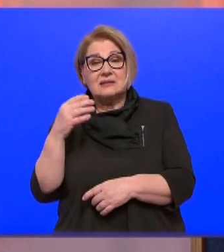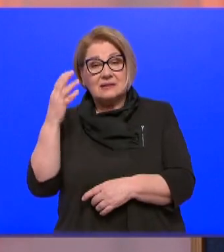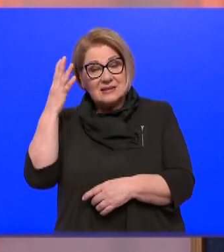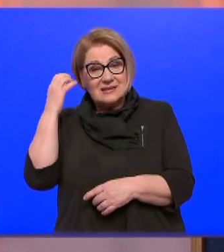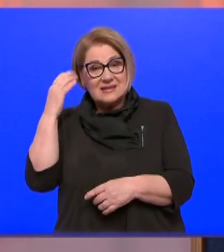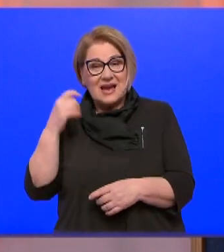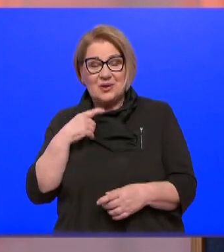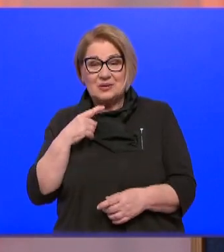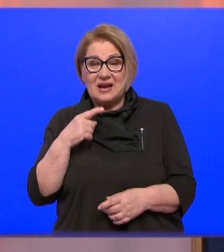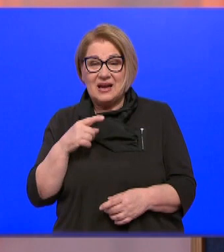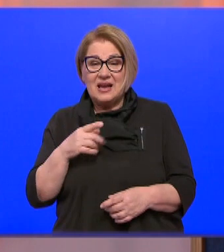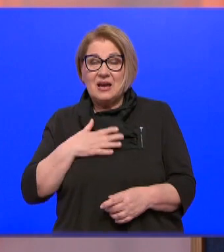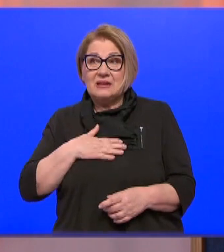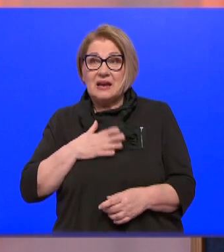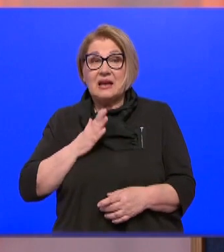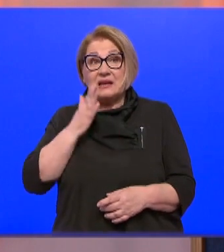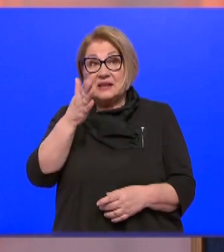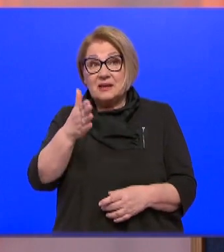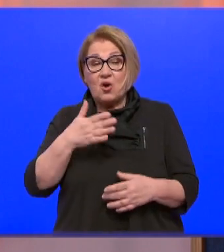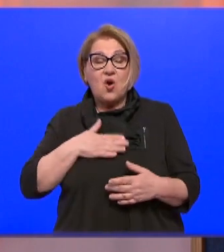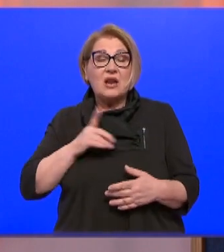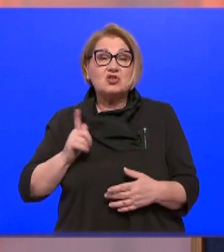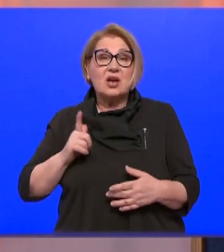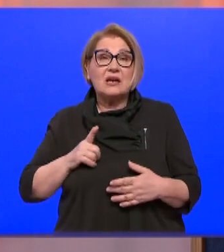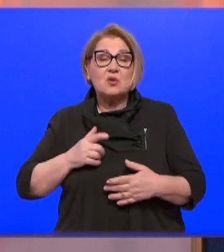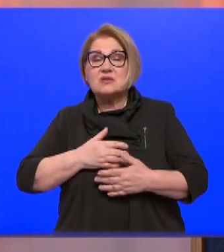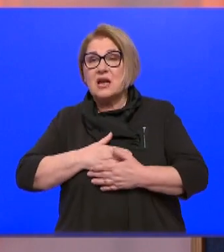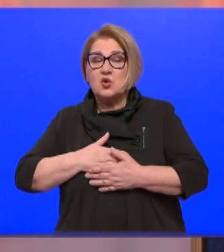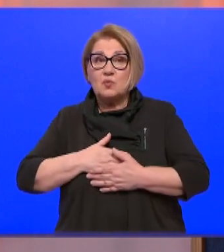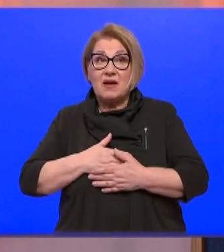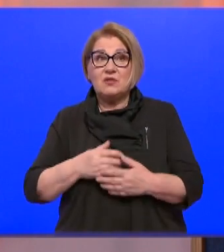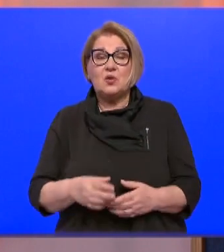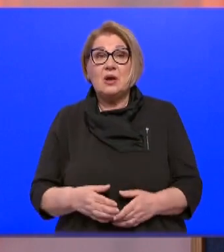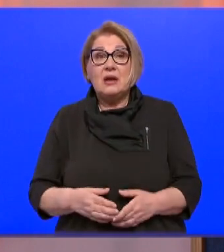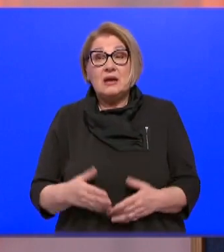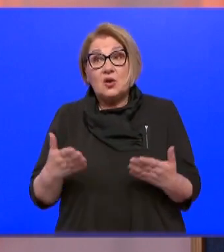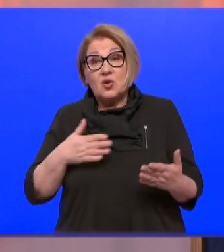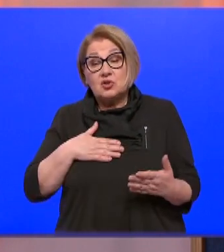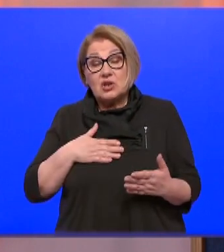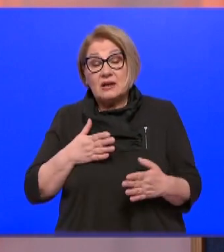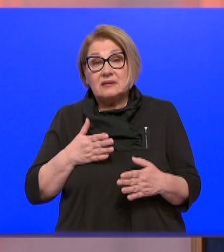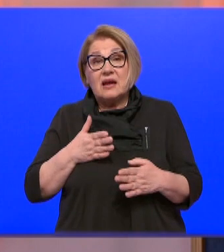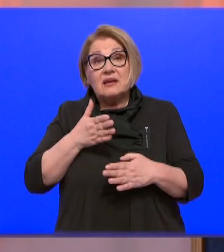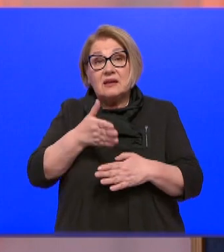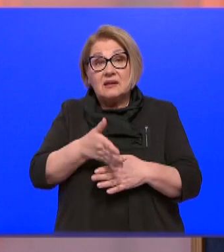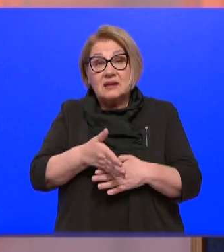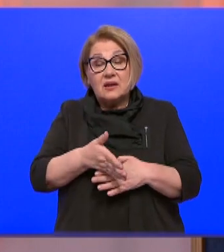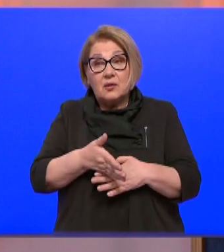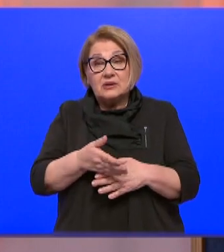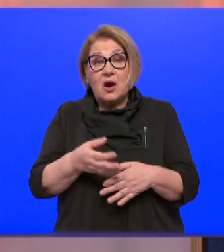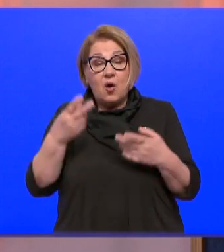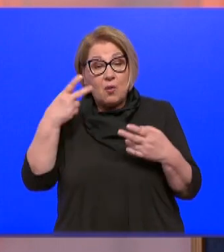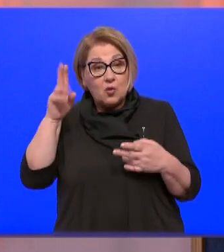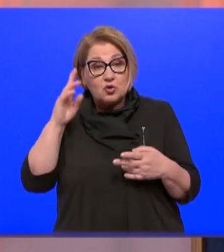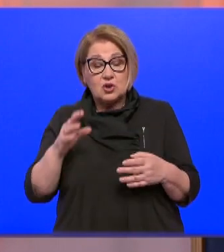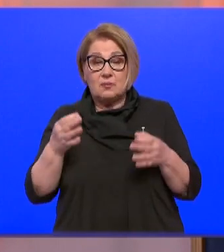to znači. Uvijek sa ljubavlju nas dočekuju. Dakle, one zaslužuju da ih integriramo i da im na bilo koji način omogućavamo bolji život.